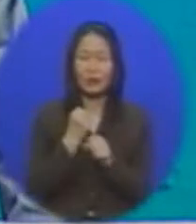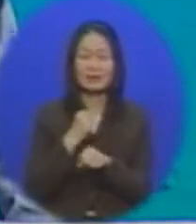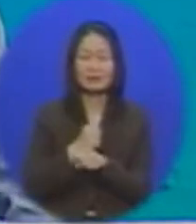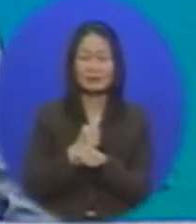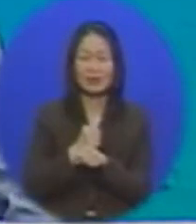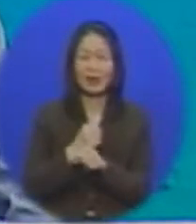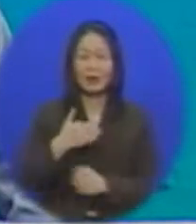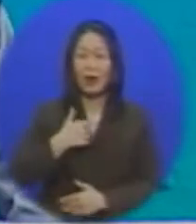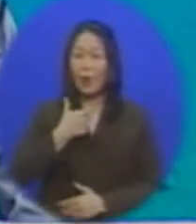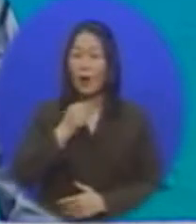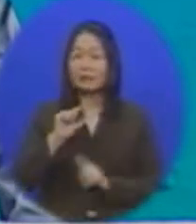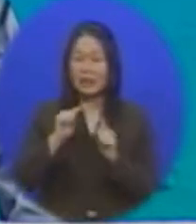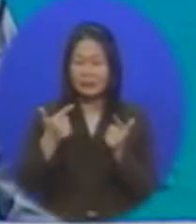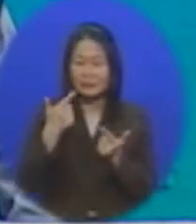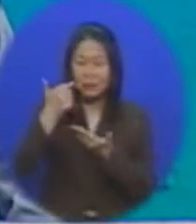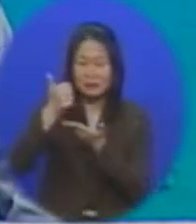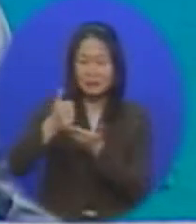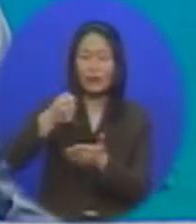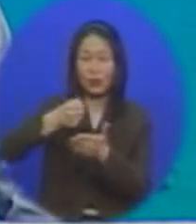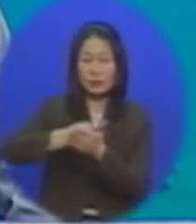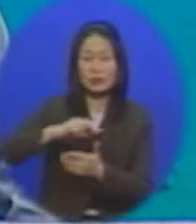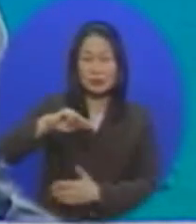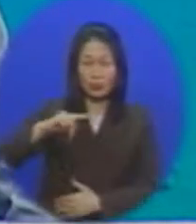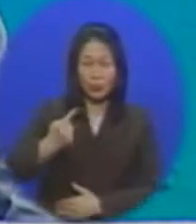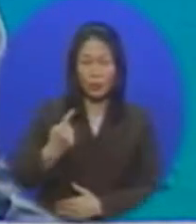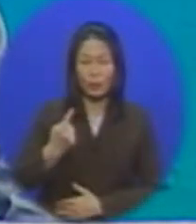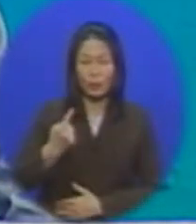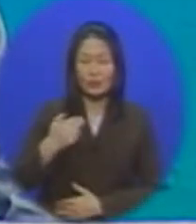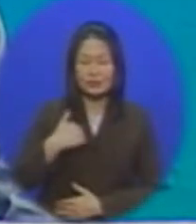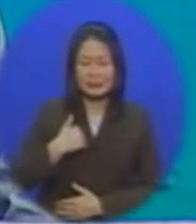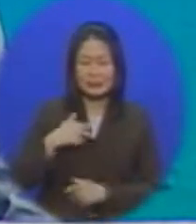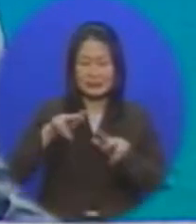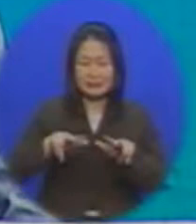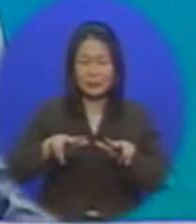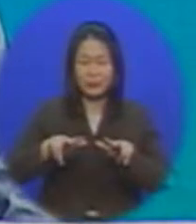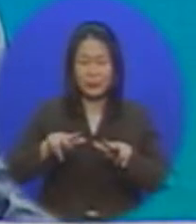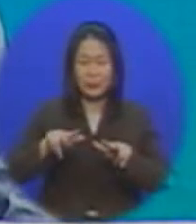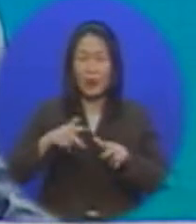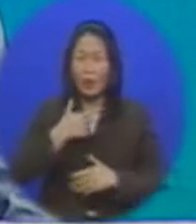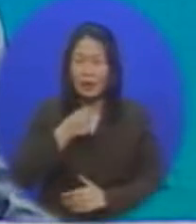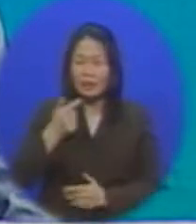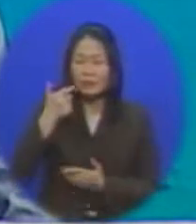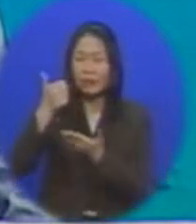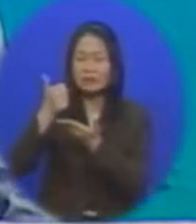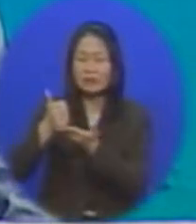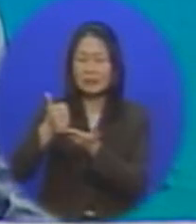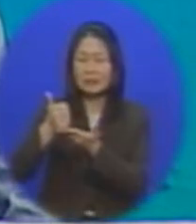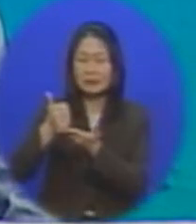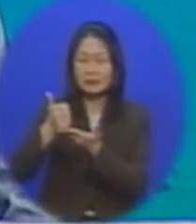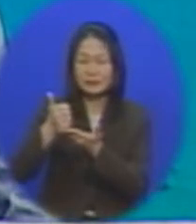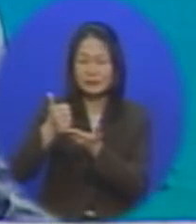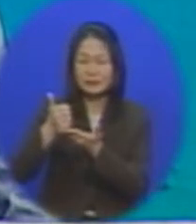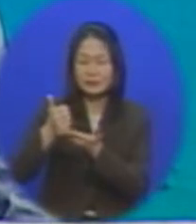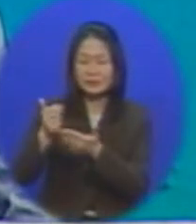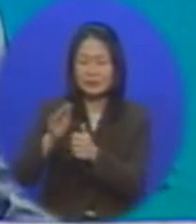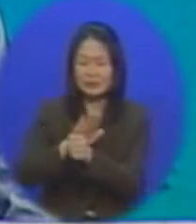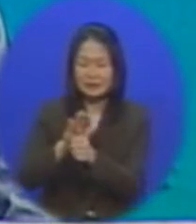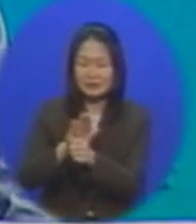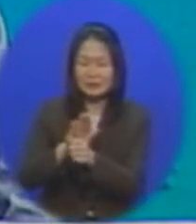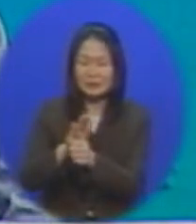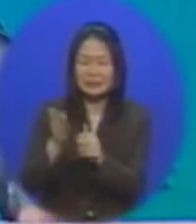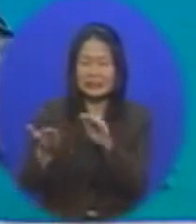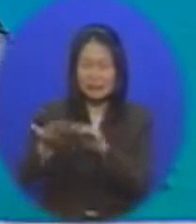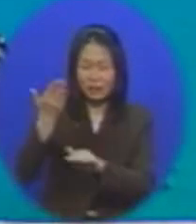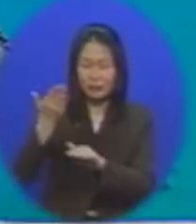내가 원하지 않는 분이 결정이 됐다 하더라도 제가 지금 제가 원하는 그 목사님에게 하는 이상으로 제가 하겠습니다